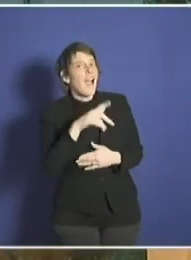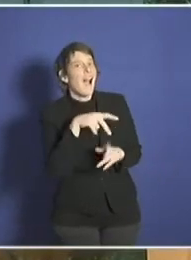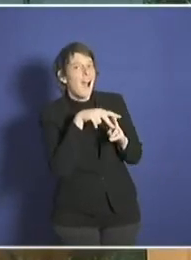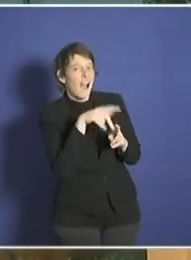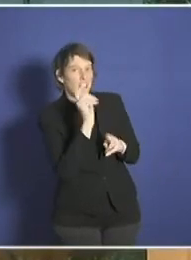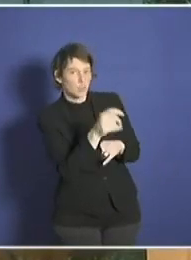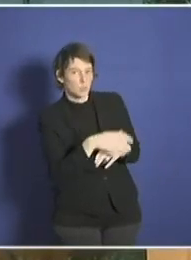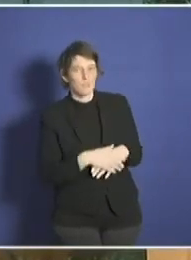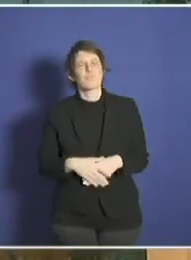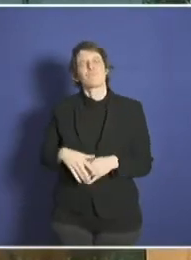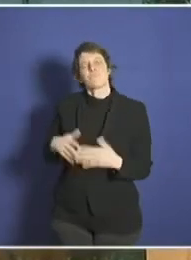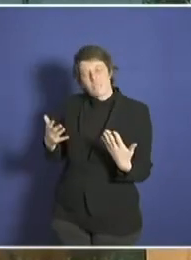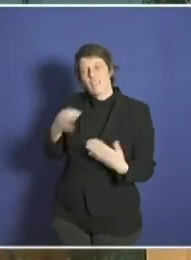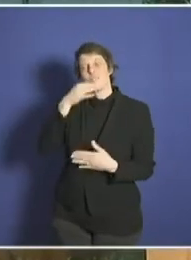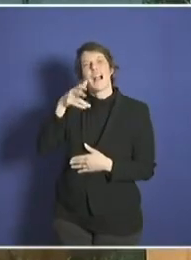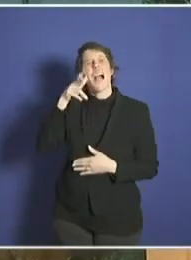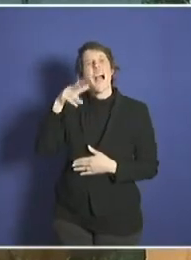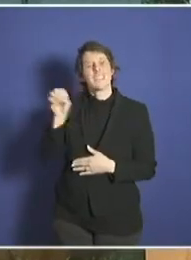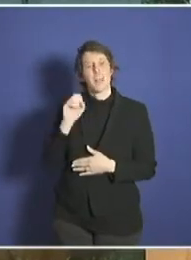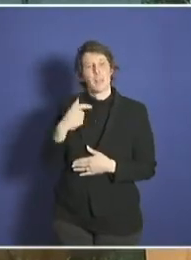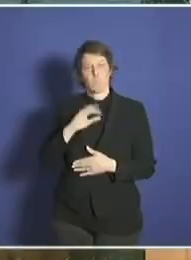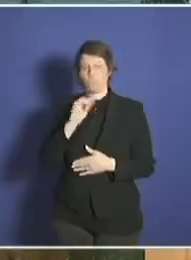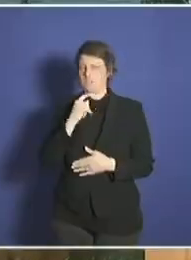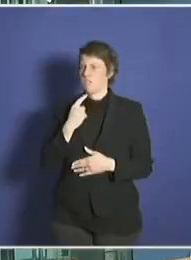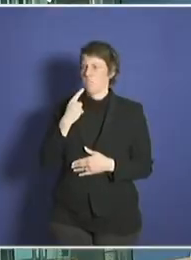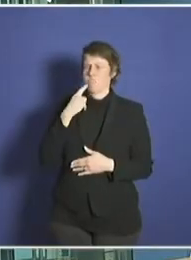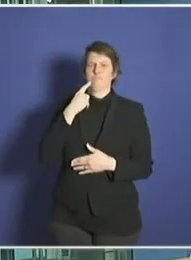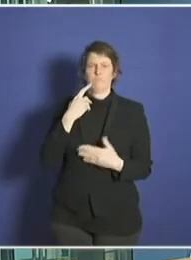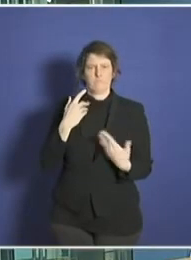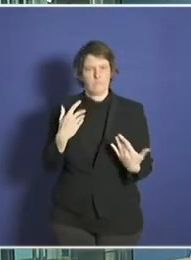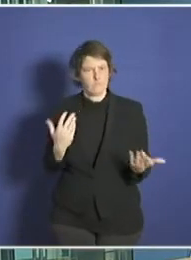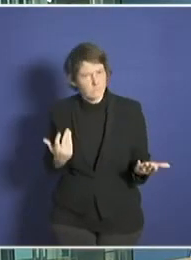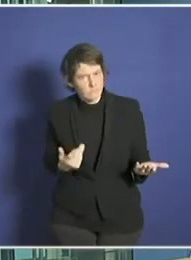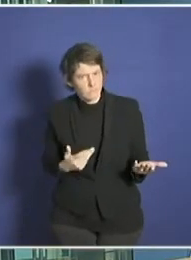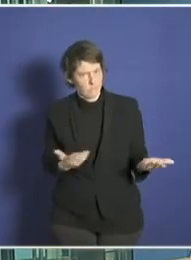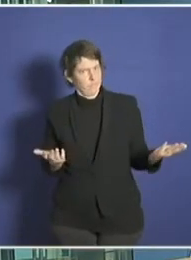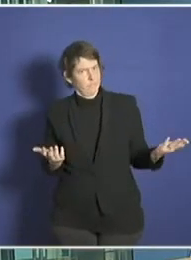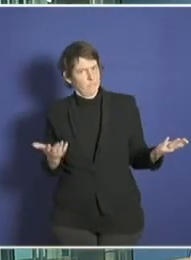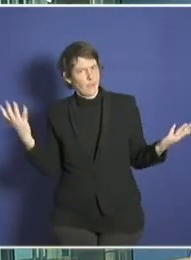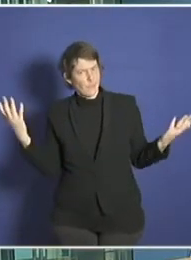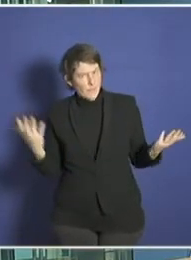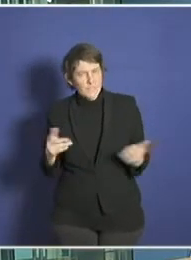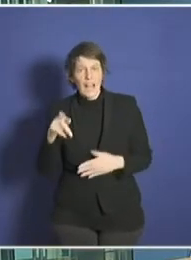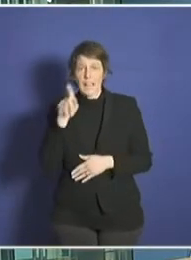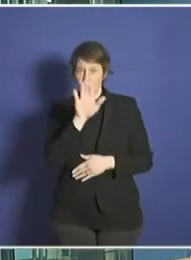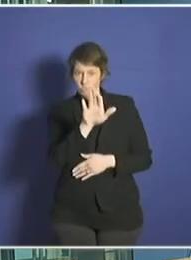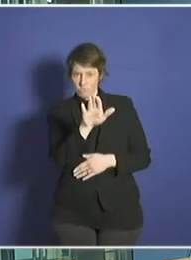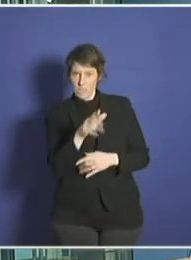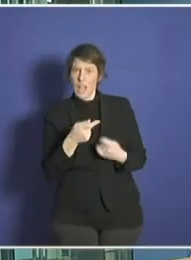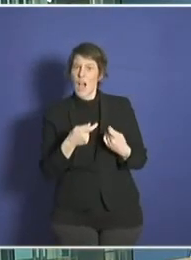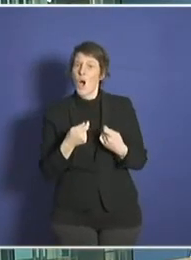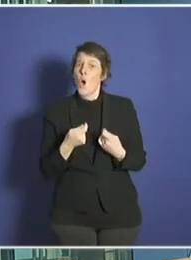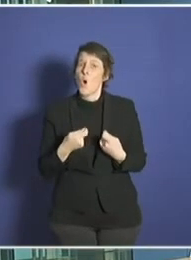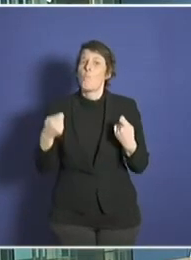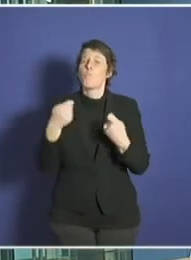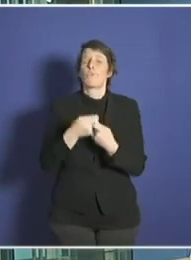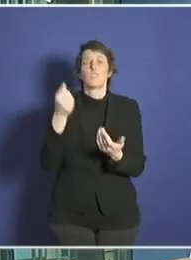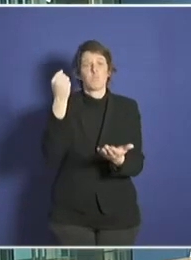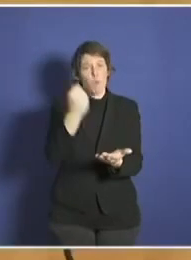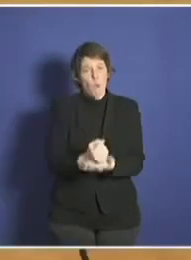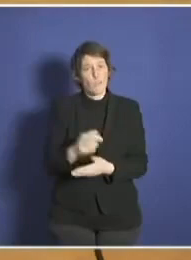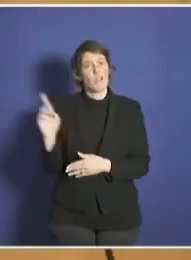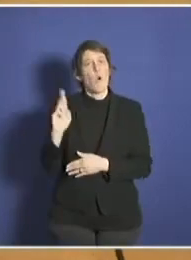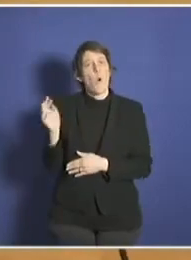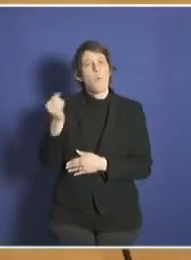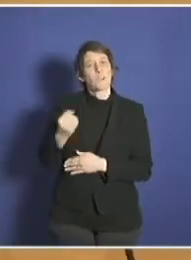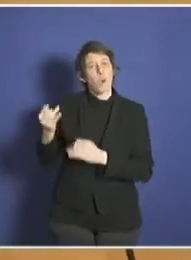Herrn Seibert. Herr Seibert, ich bin etwas verdutzt. Und zwar zum einen von Ihrer Bundesbehörde, dem Robert-Koch-Institut, das heute